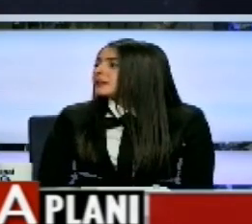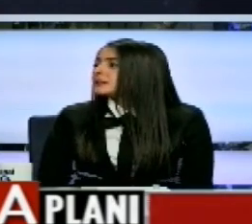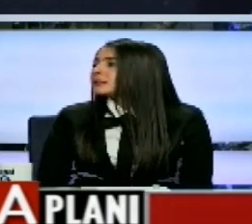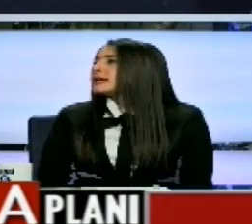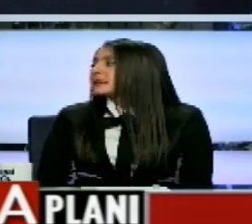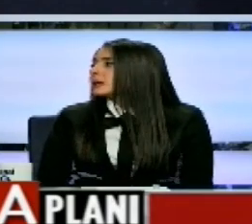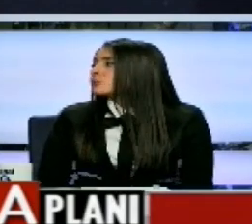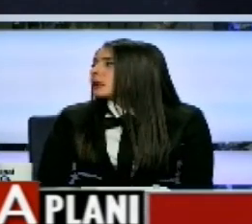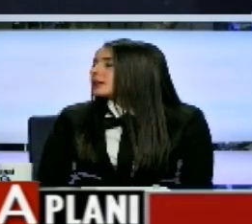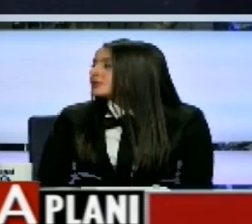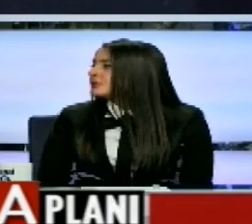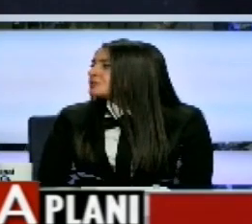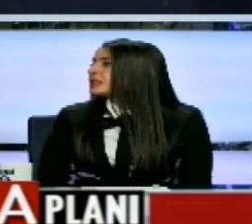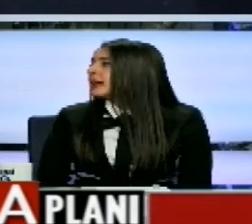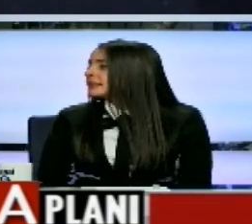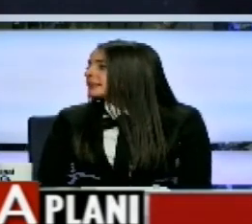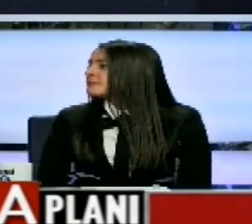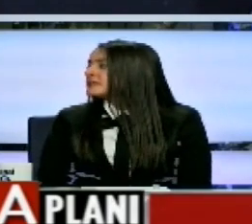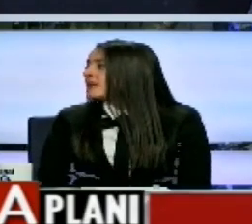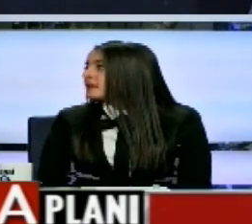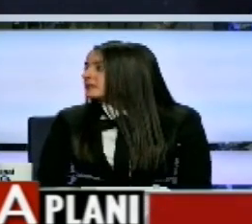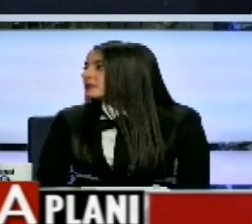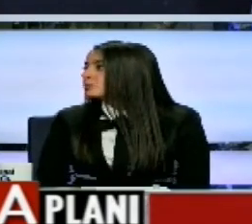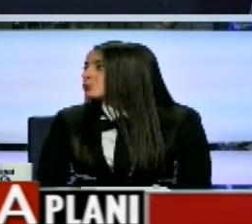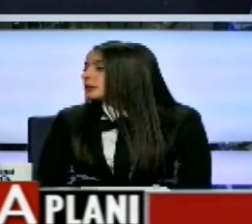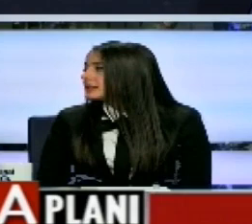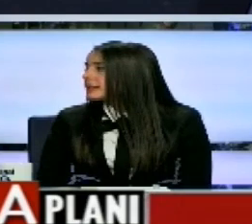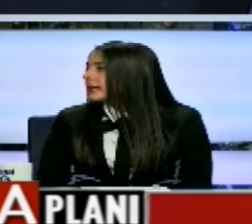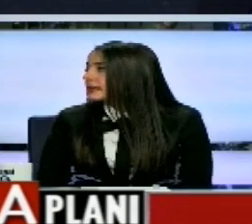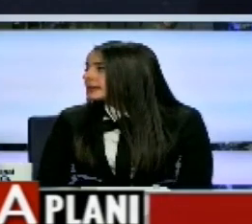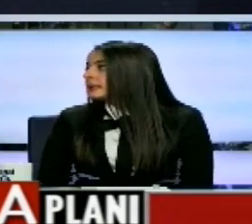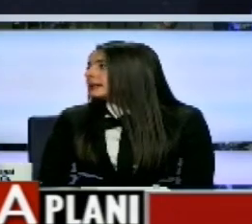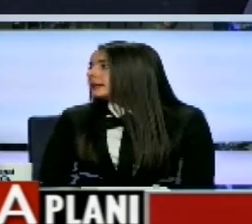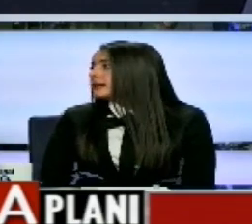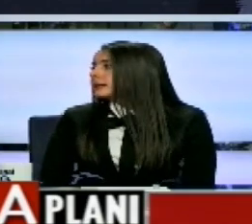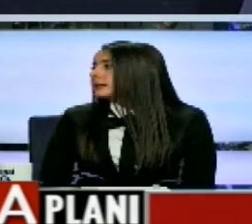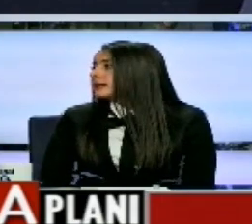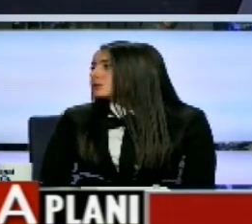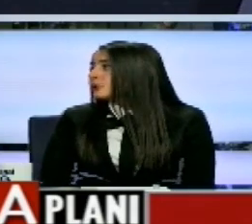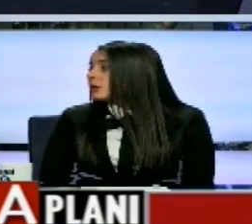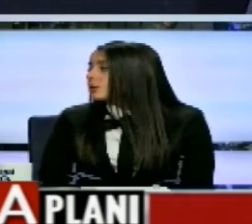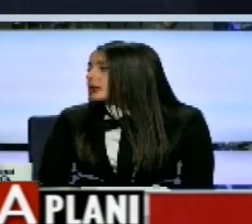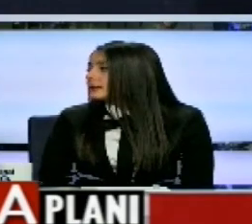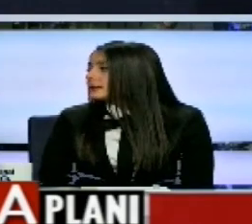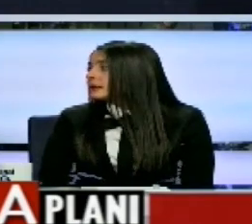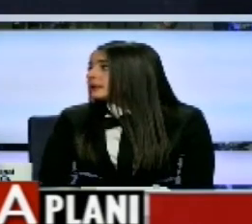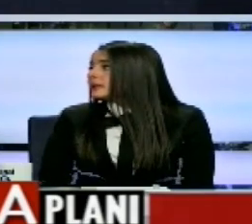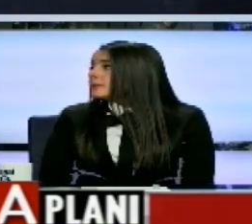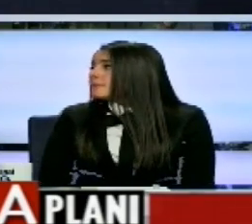dernekler, zaten kamusallaştırılmış derneklerimiz var. Daha da bu çoğalırsa eğer çok iyi